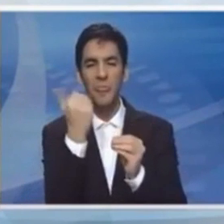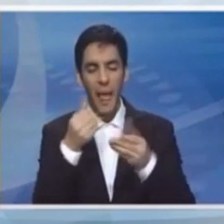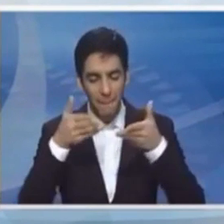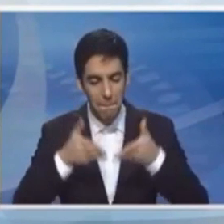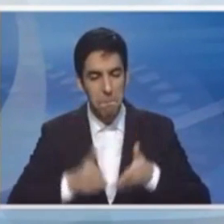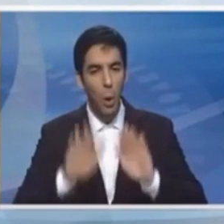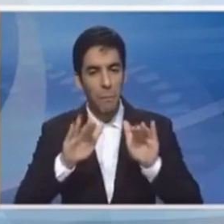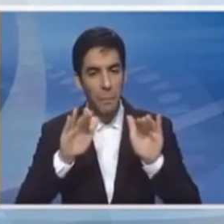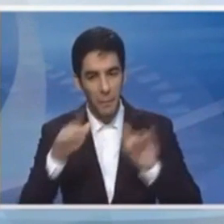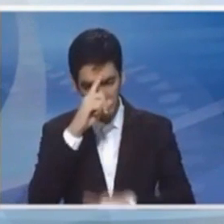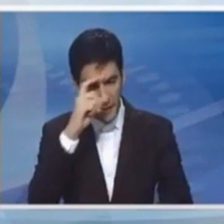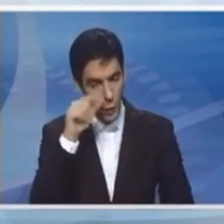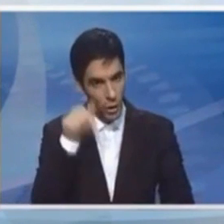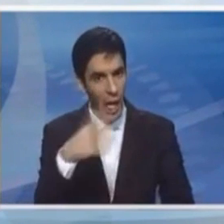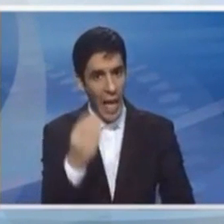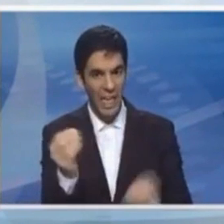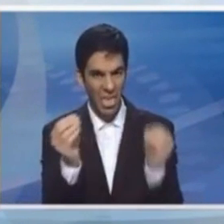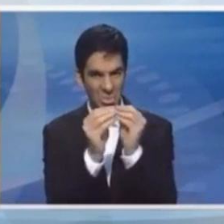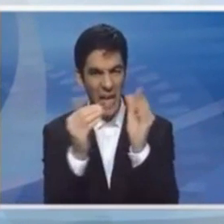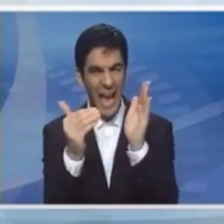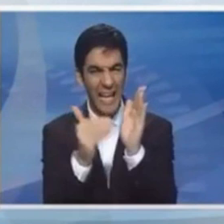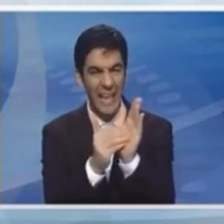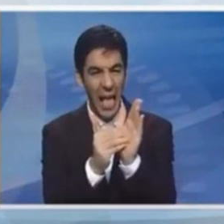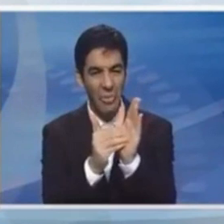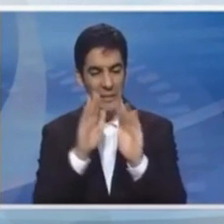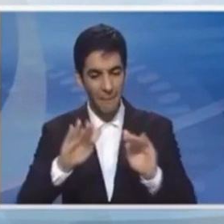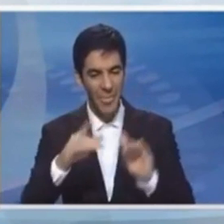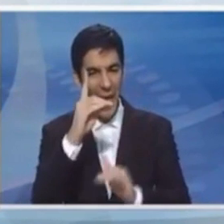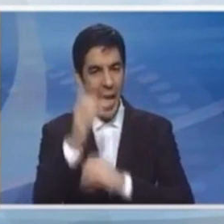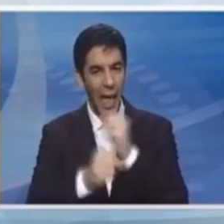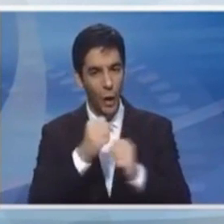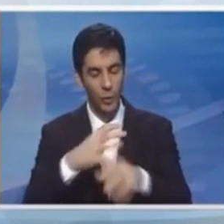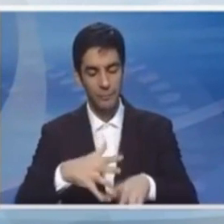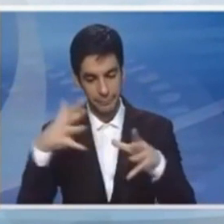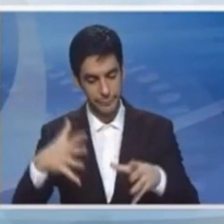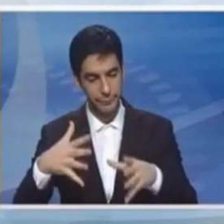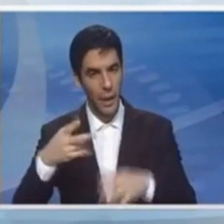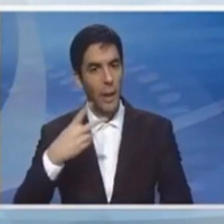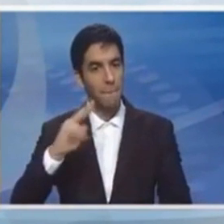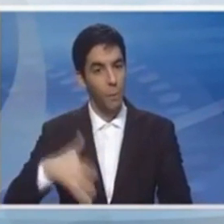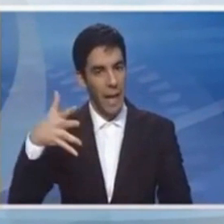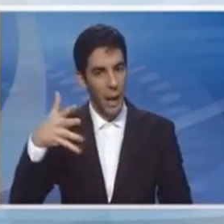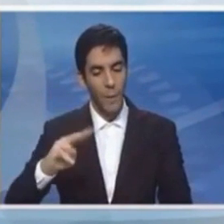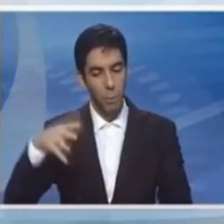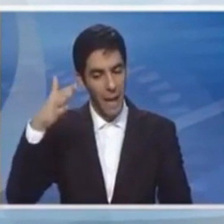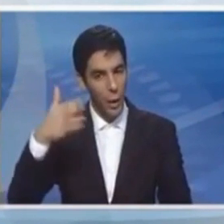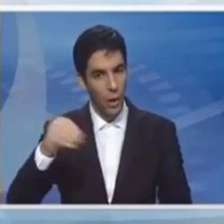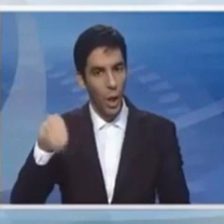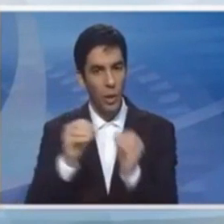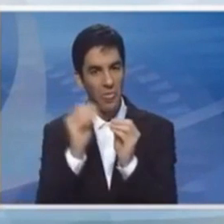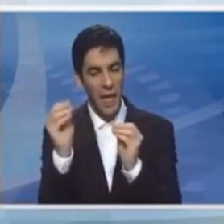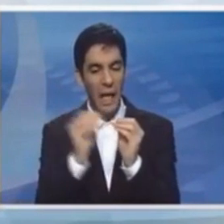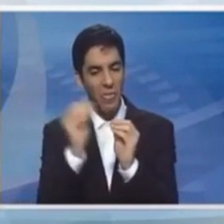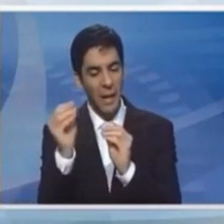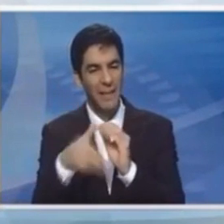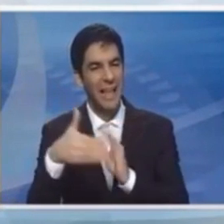χώρα φροντίζουν ούτως ώστε τουλάχιστον τα άτομα χαμηλών εισοδημάτων να μπορούν να βρουν στέγη. Τα πιο πάνω σε συνδυασμό